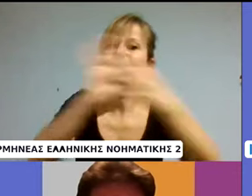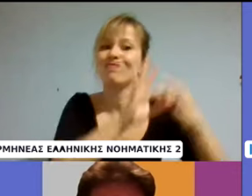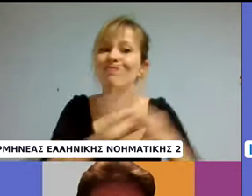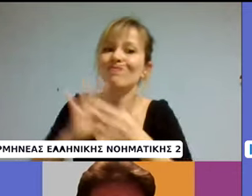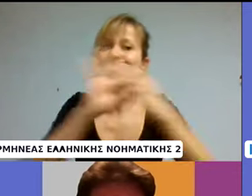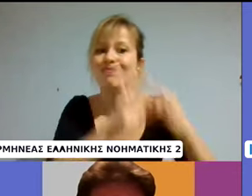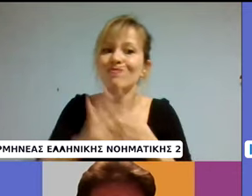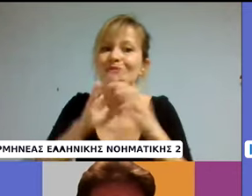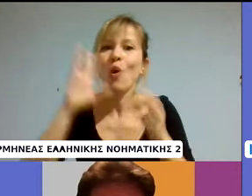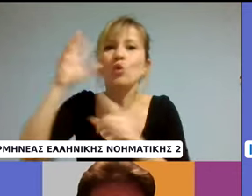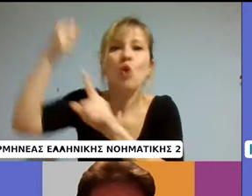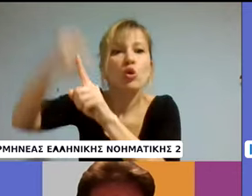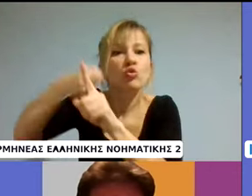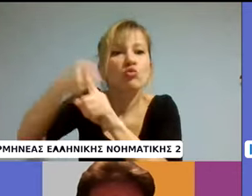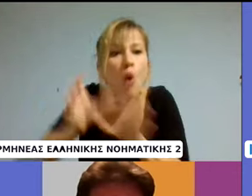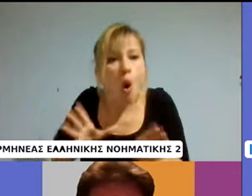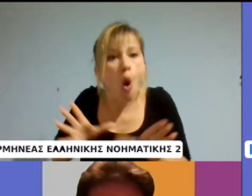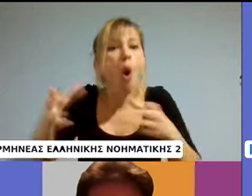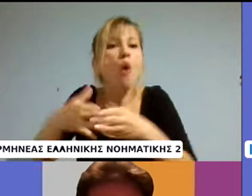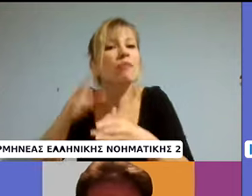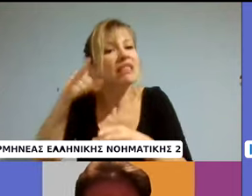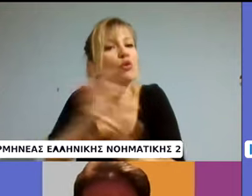στα αιτήματά μας και στις διεκδικήσεις μας.